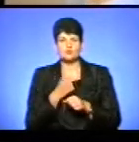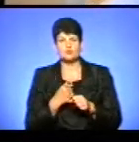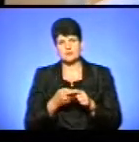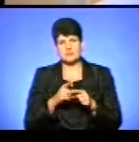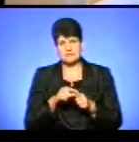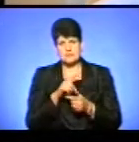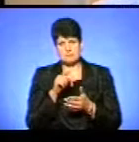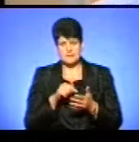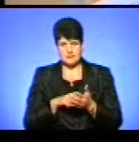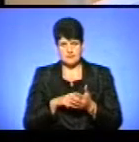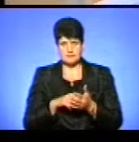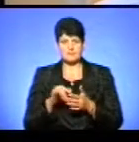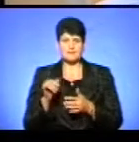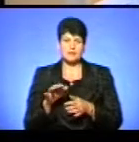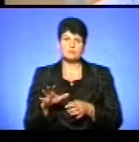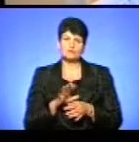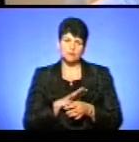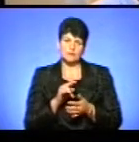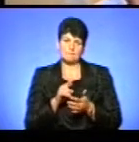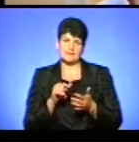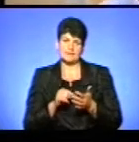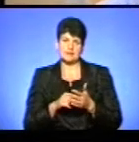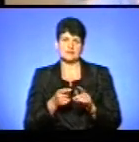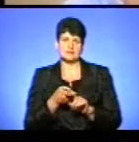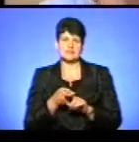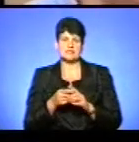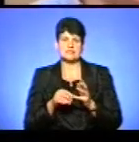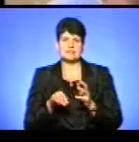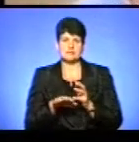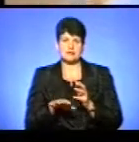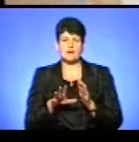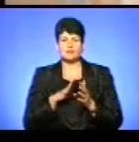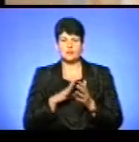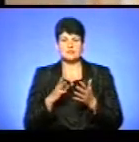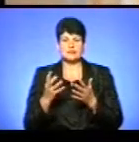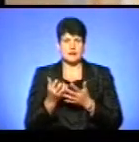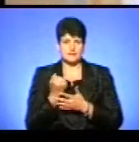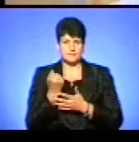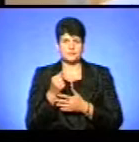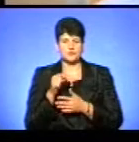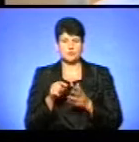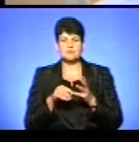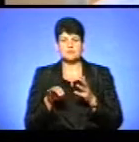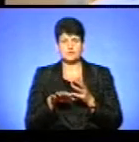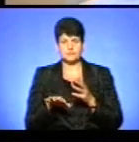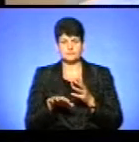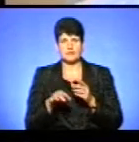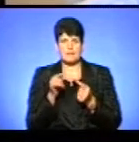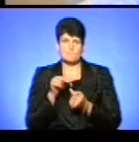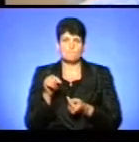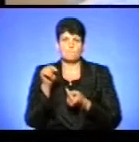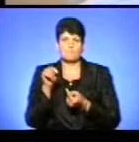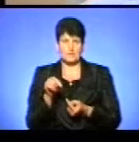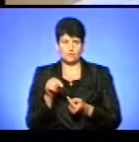і сесію були питання саме стосовно земельних ділянок, але було віднайдено саме ту земельну ділянку, яка підходить